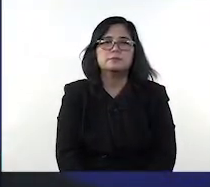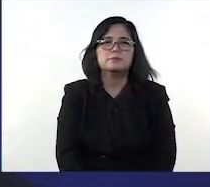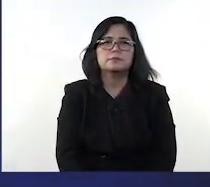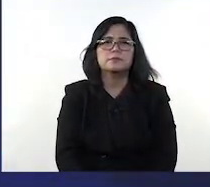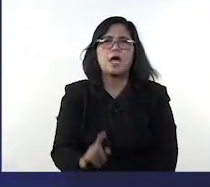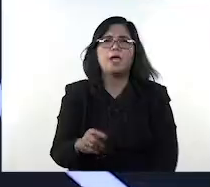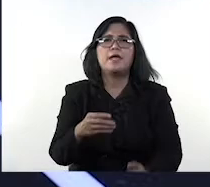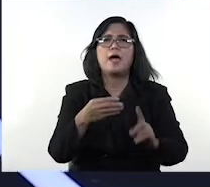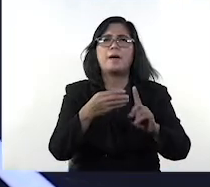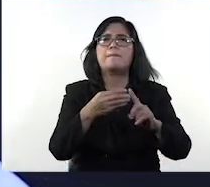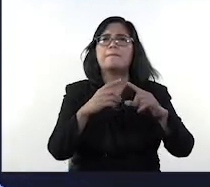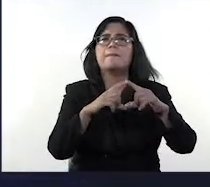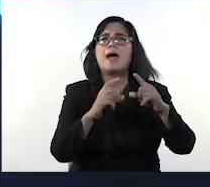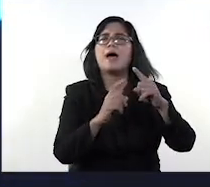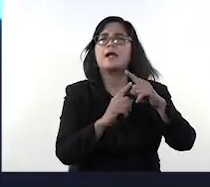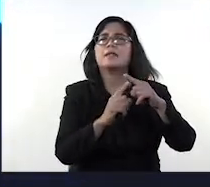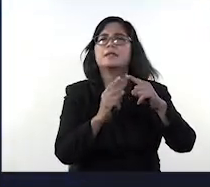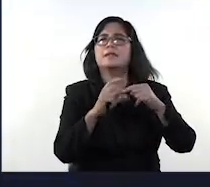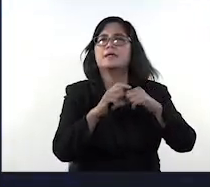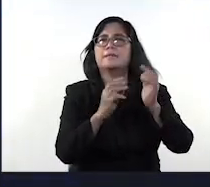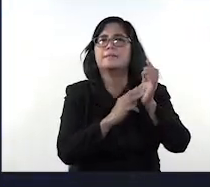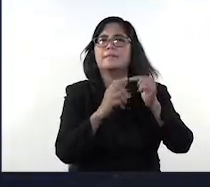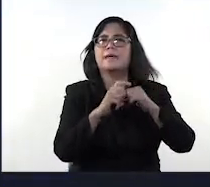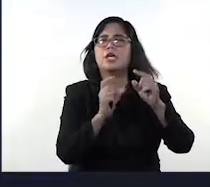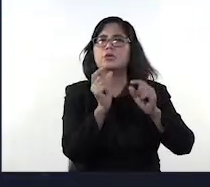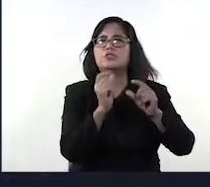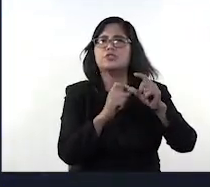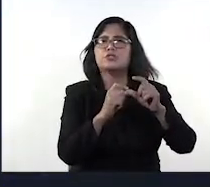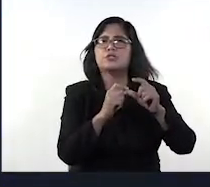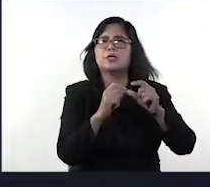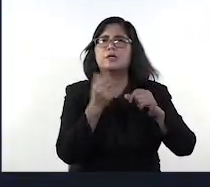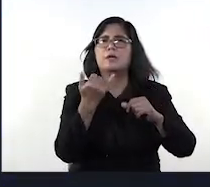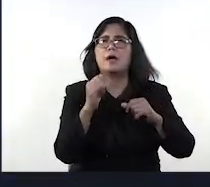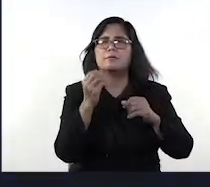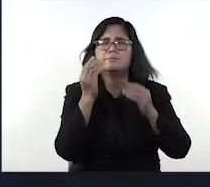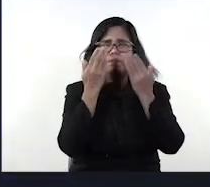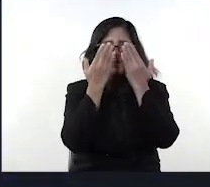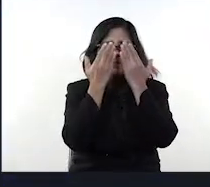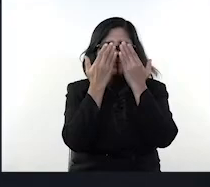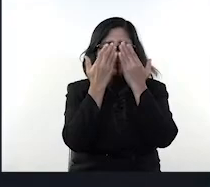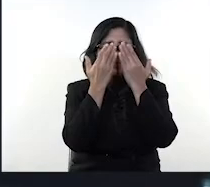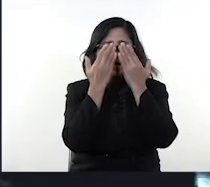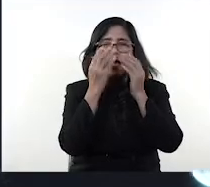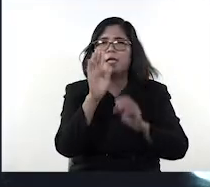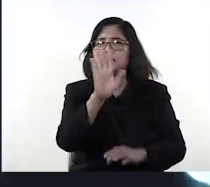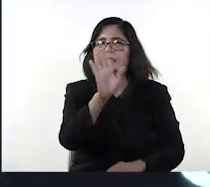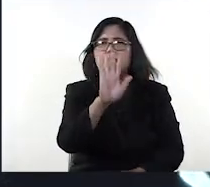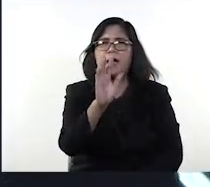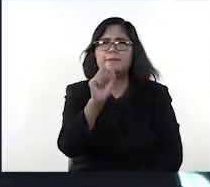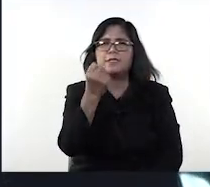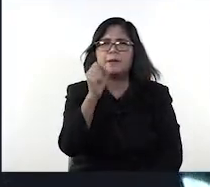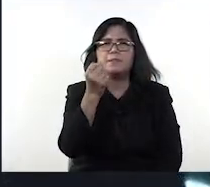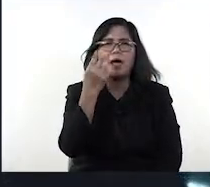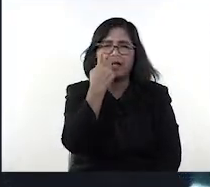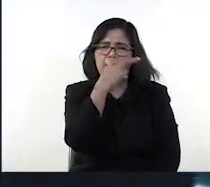akhir-akhir bartimeus yang dut Hai Betul dia buta dia nggak bisa lihat apa-apa Hai tapi dia masih punya